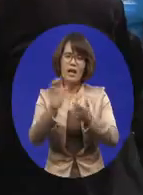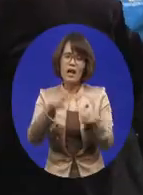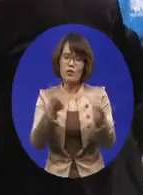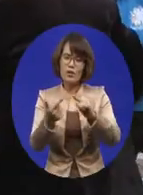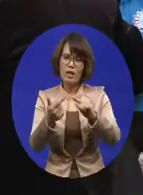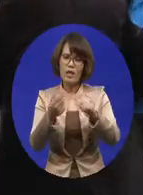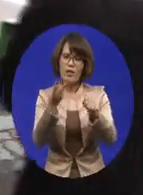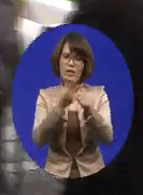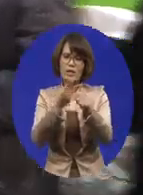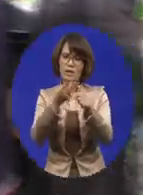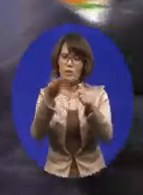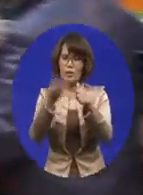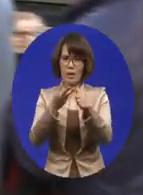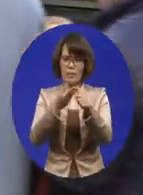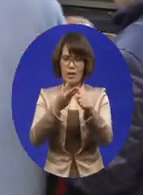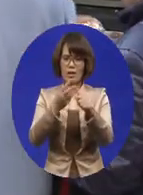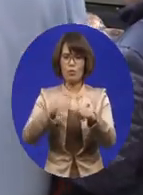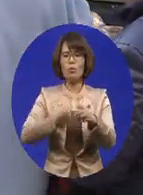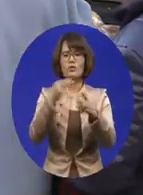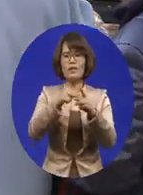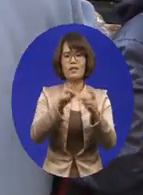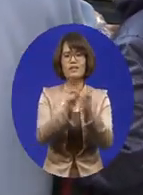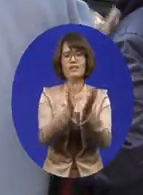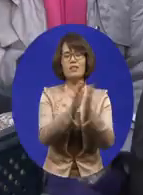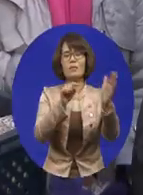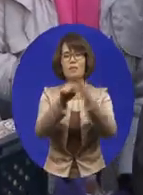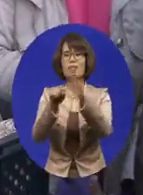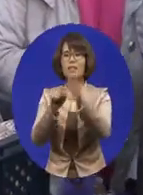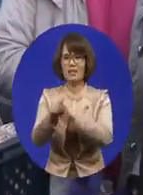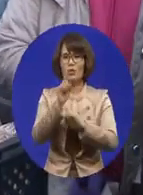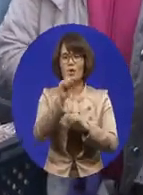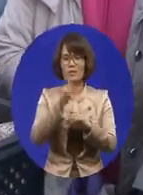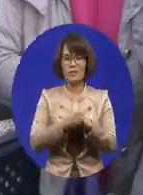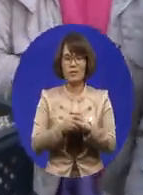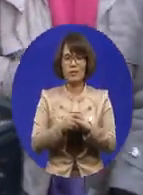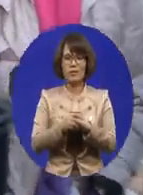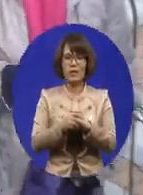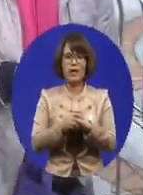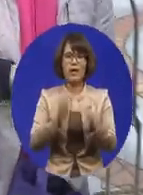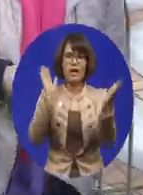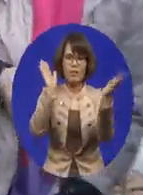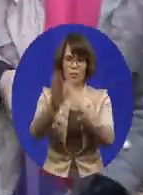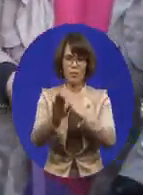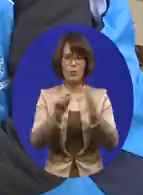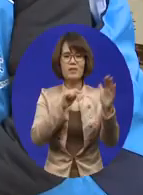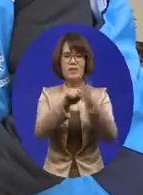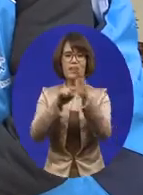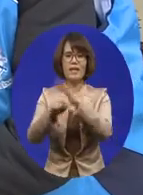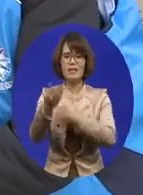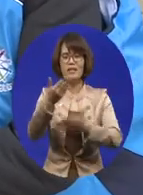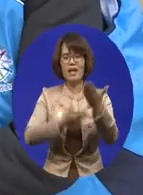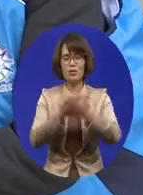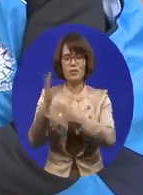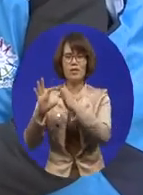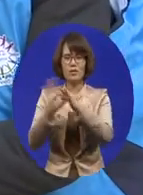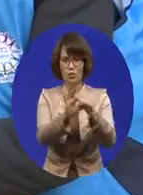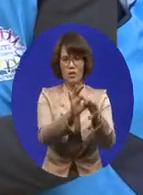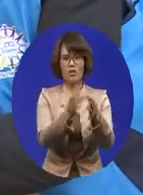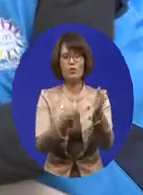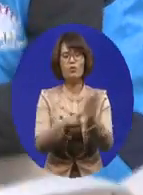하루에 2, 3회 정도 각동을 이렇게 직접 찾아다닌다고 하는데요. 앞으로도 찾아가는 이 나눔이